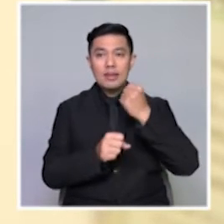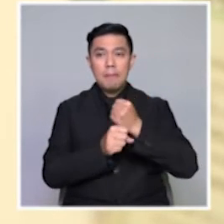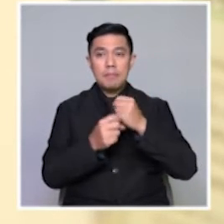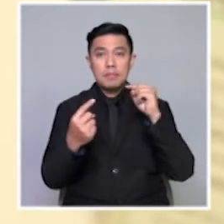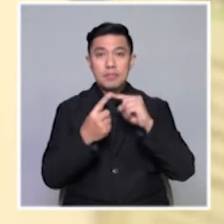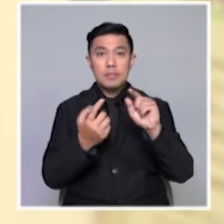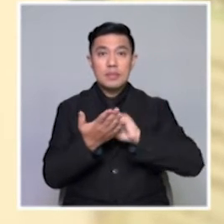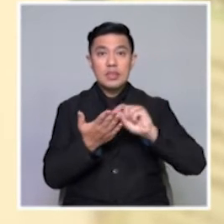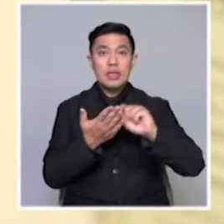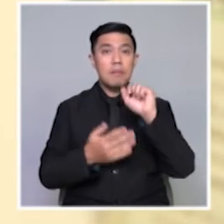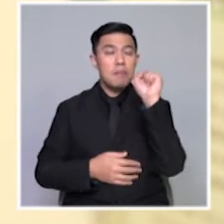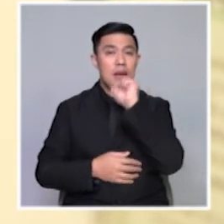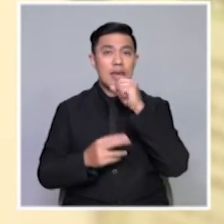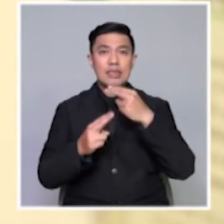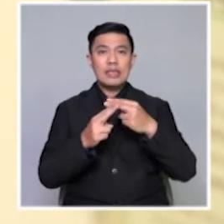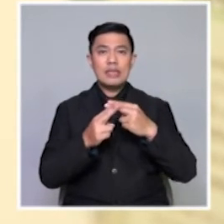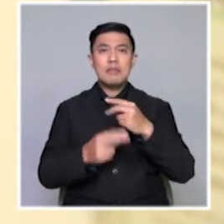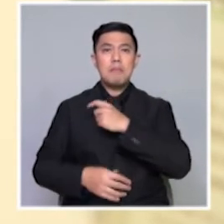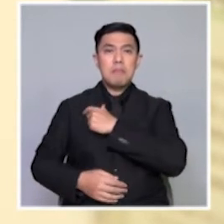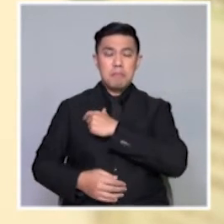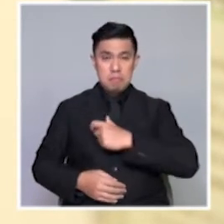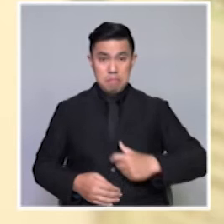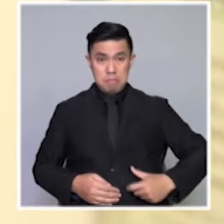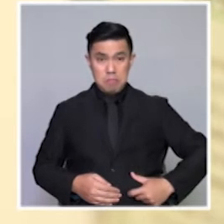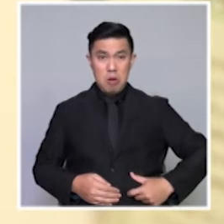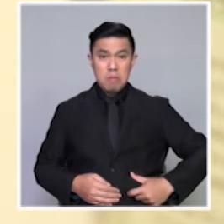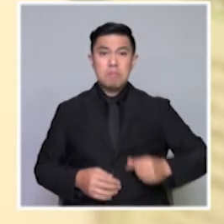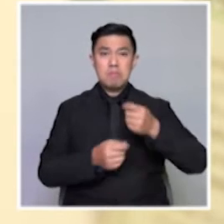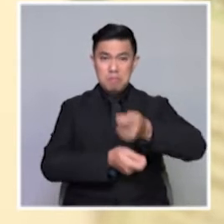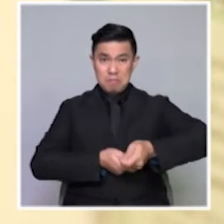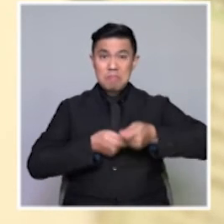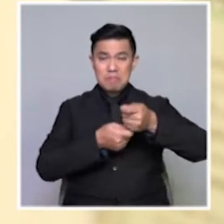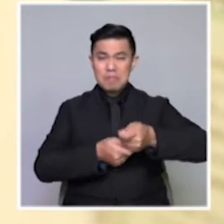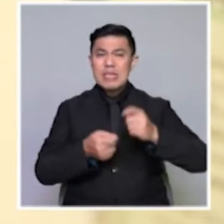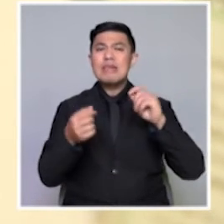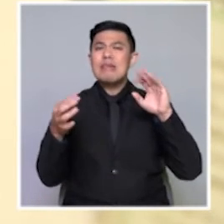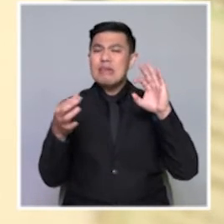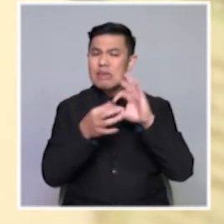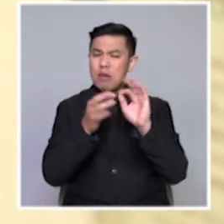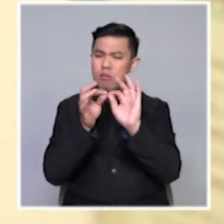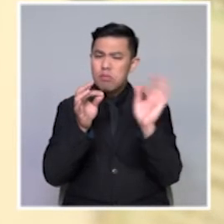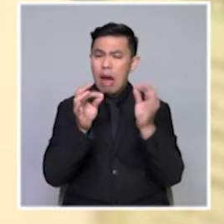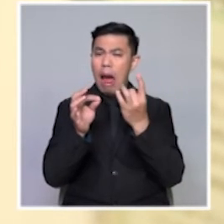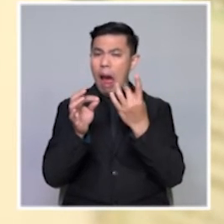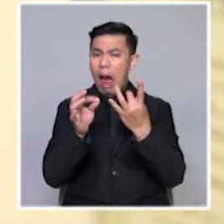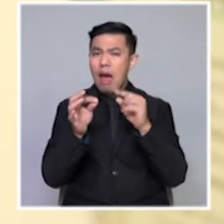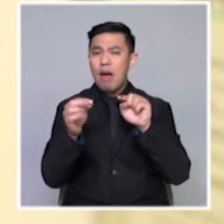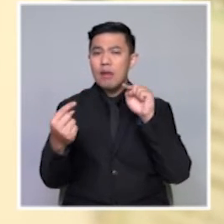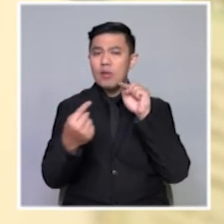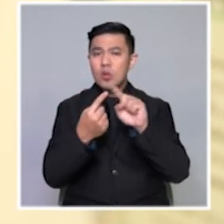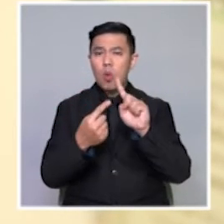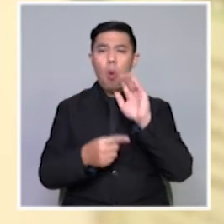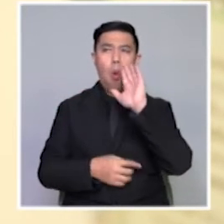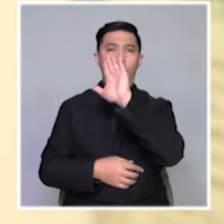งมหาราชกษัตริย์เกษตรนะซึ่งเนื้อหาก็จะเกี่ยวข้องกับพ